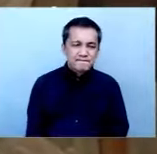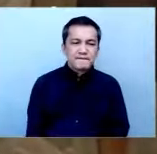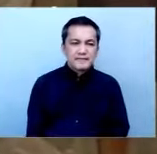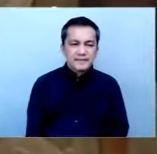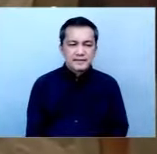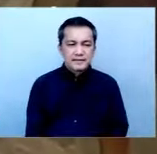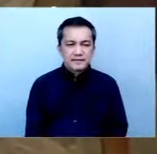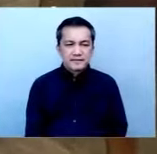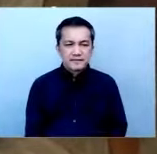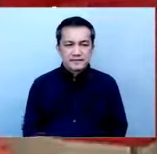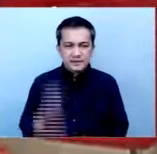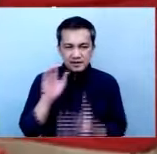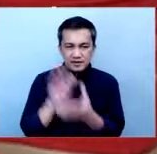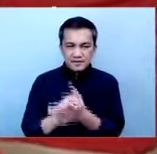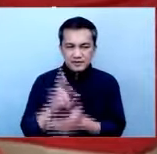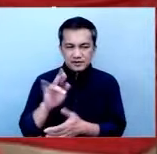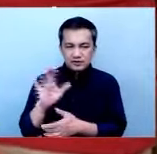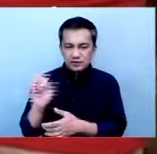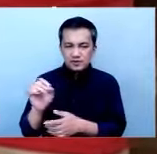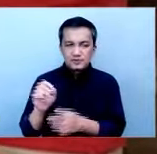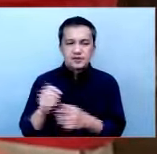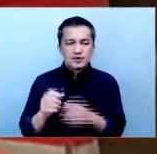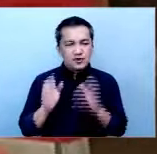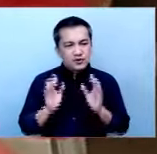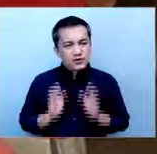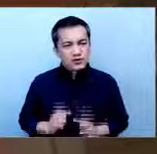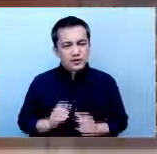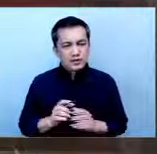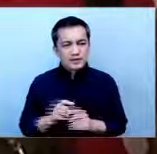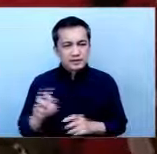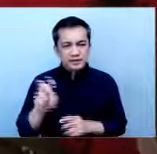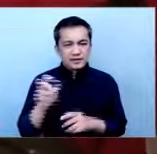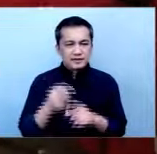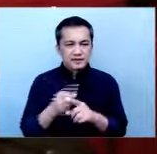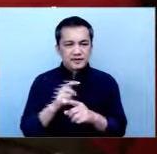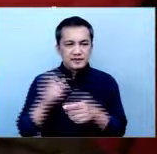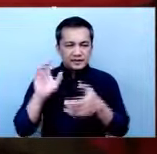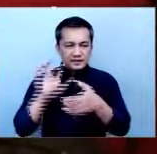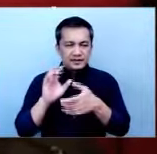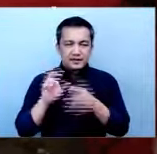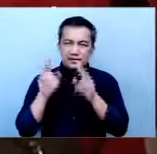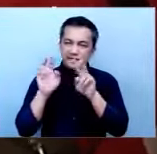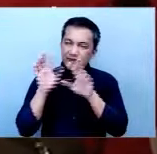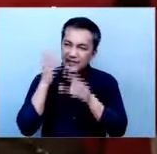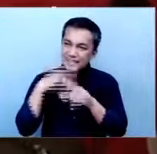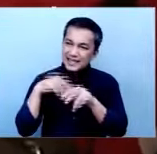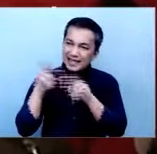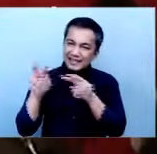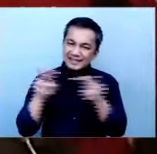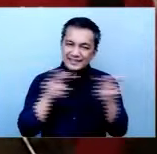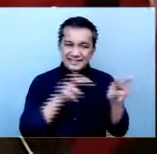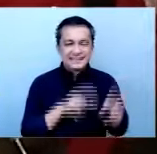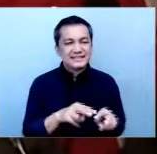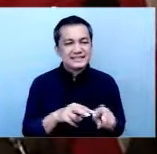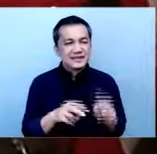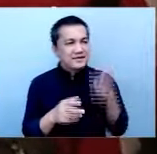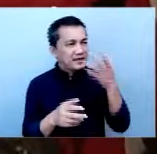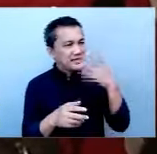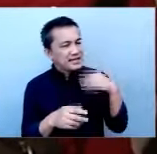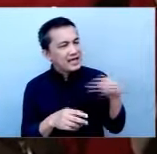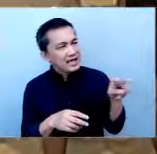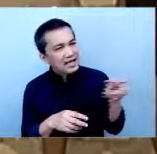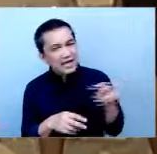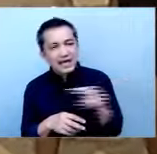Ang mag-asawang Rubio, sulit daw ang biyahe mula Caloocan. Maganda ang view. Tsaka maganda ang mga ano